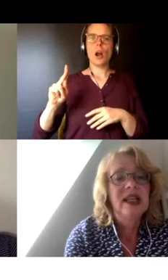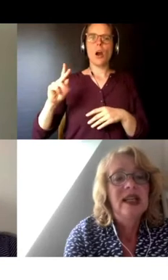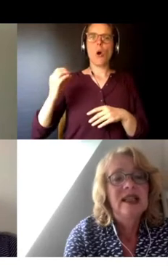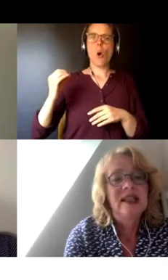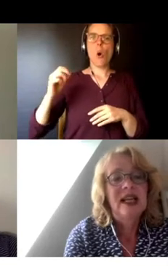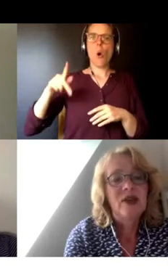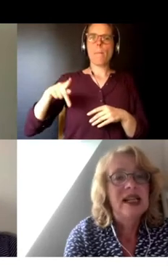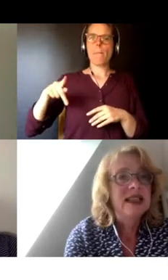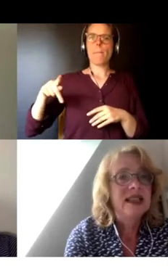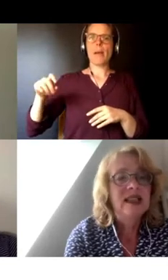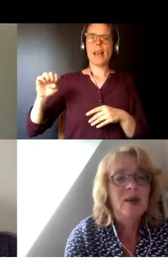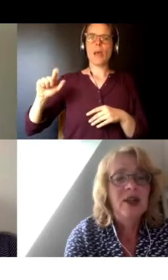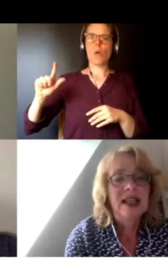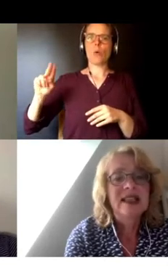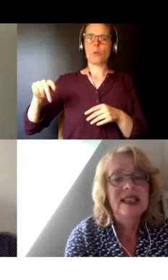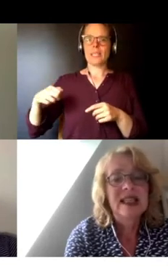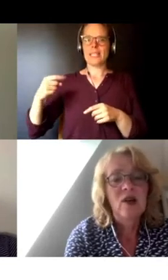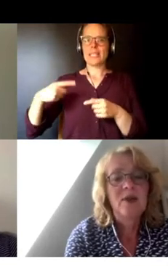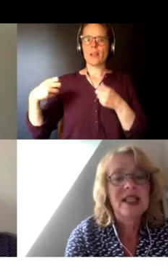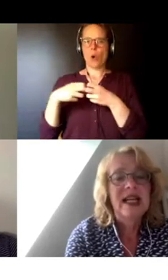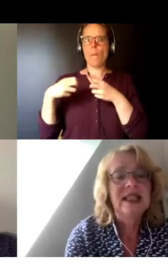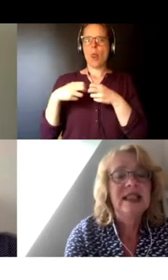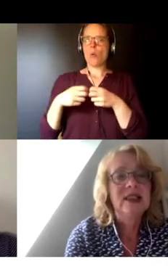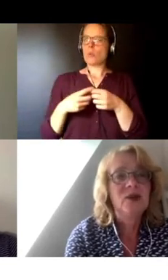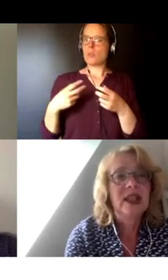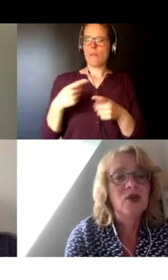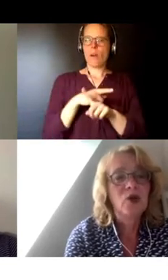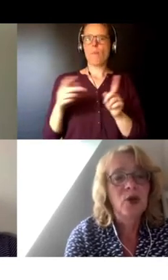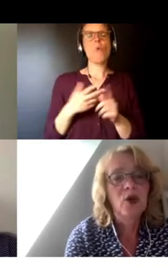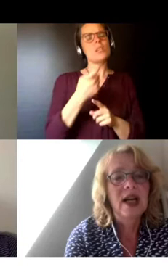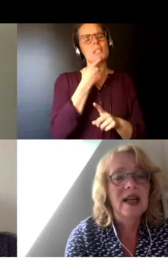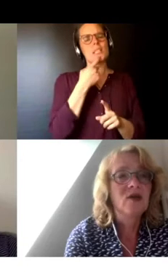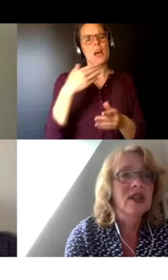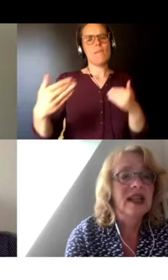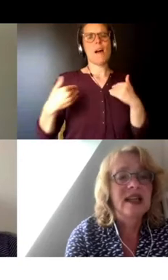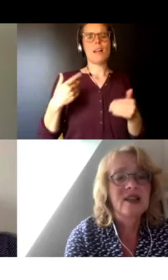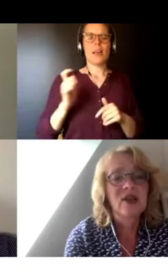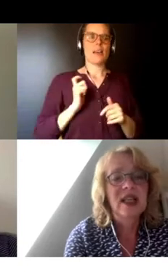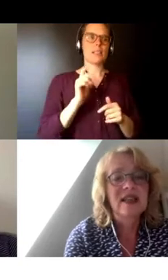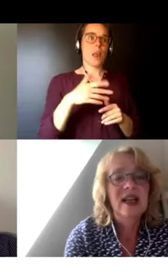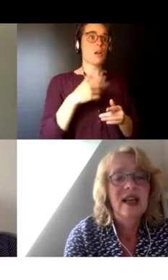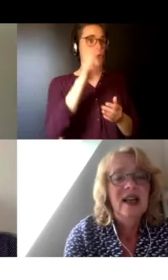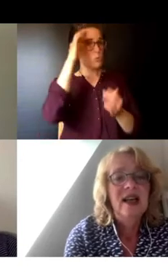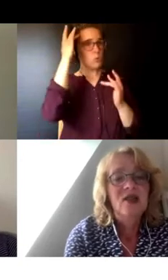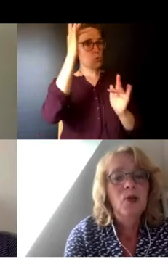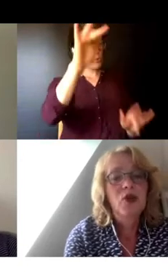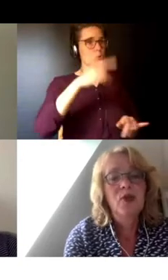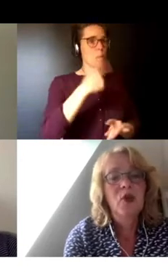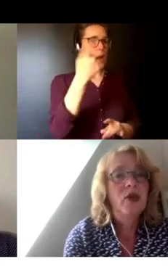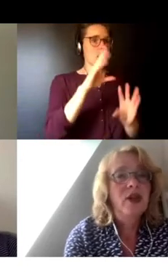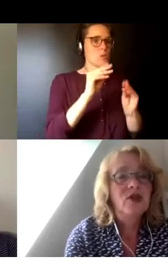will. Der Sachverhalt ist hier sicher bekannt. Es geht ja darum, dass eigentlich nicht von der Zustimmung einer Nutzerin, eines Nutzers